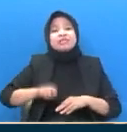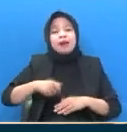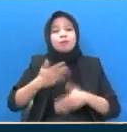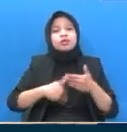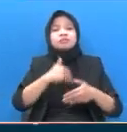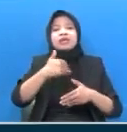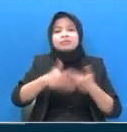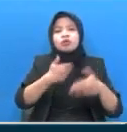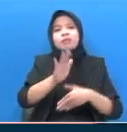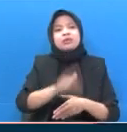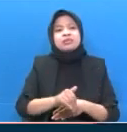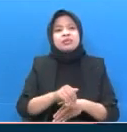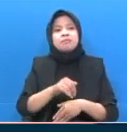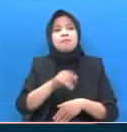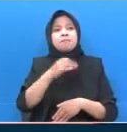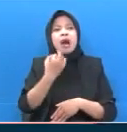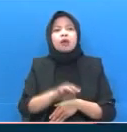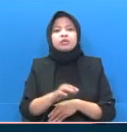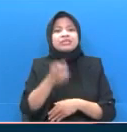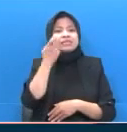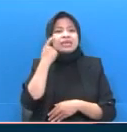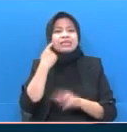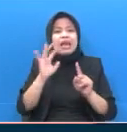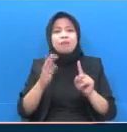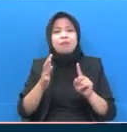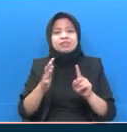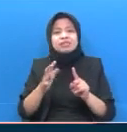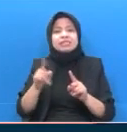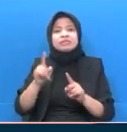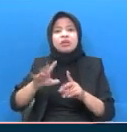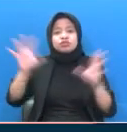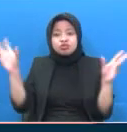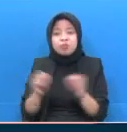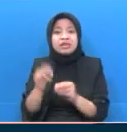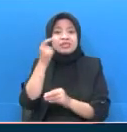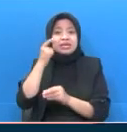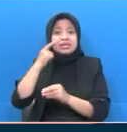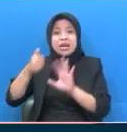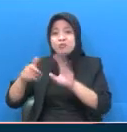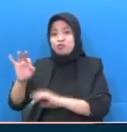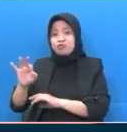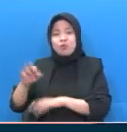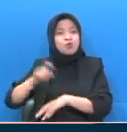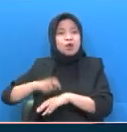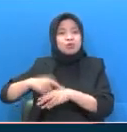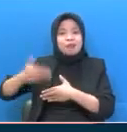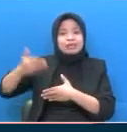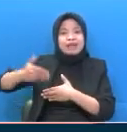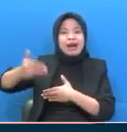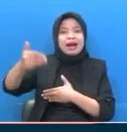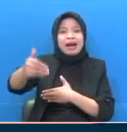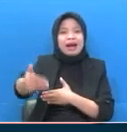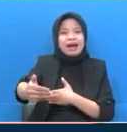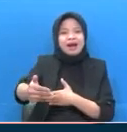baru 20 loh, Mbak, baru 15 saksi loh, padahal kan 60 saksi kan gitu kan. Jadi masih cukup panjang, Mbak. Lah oleh karena